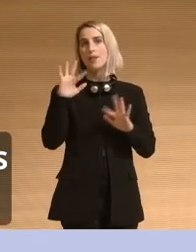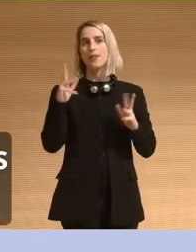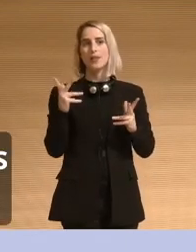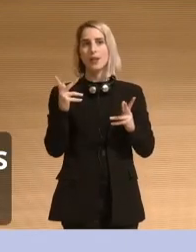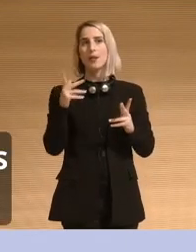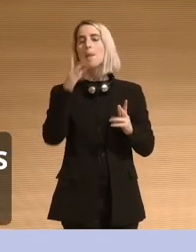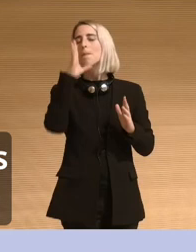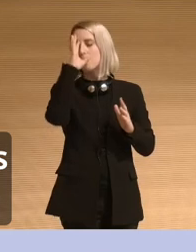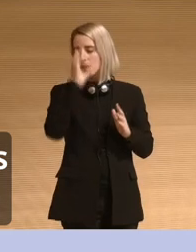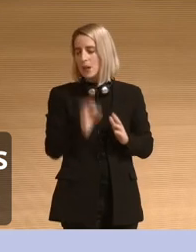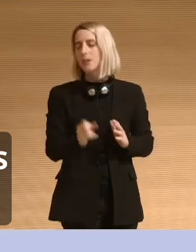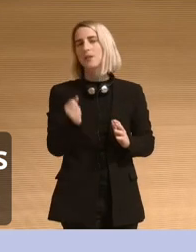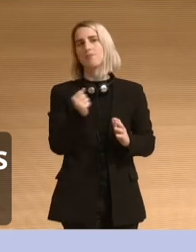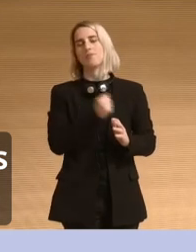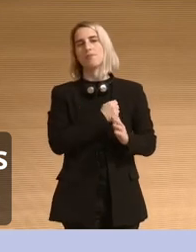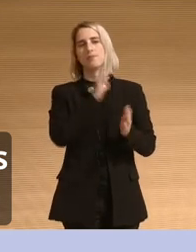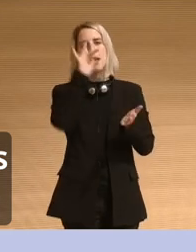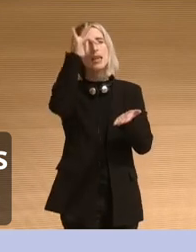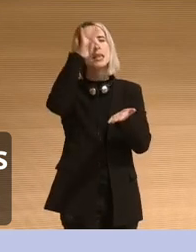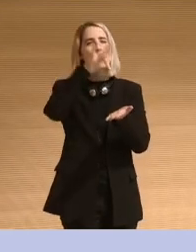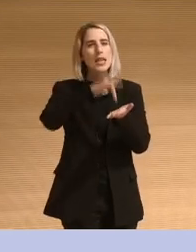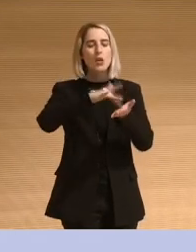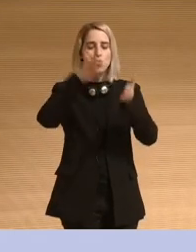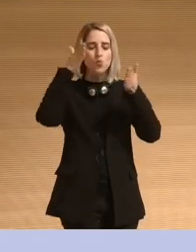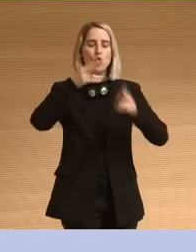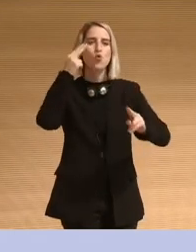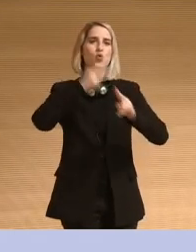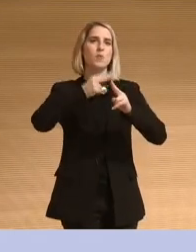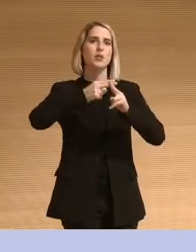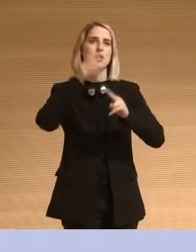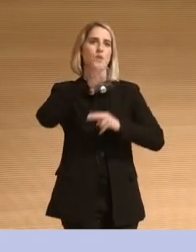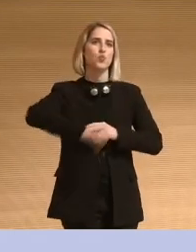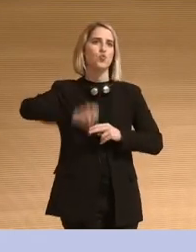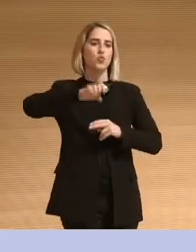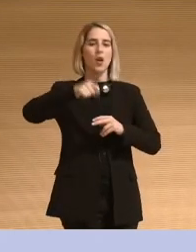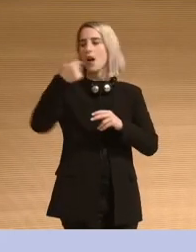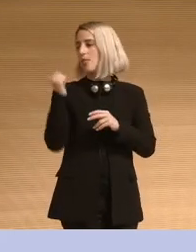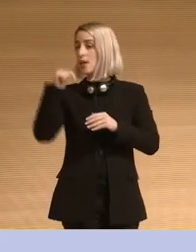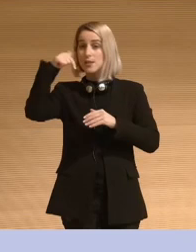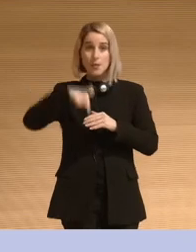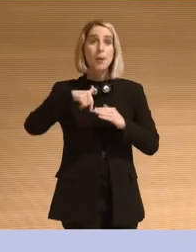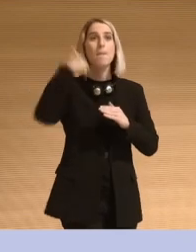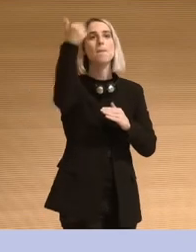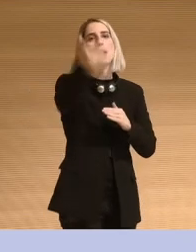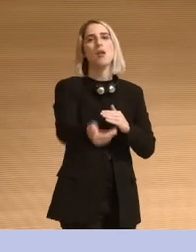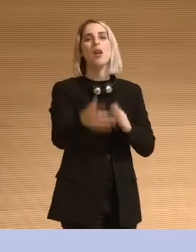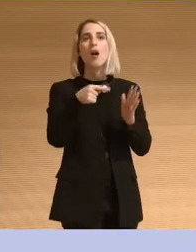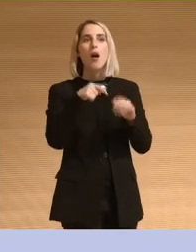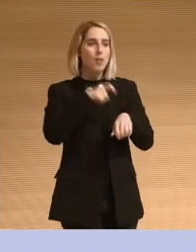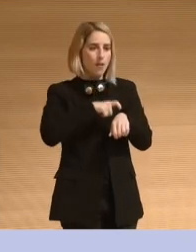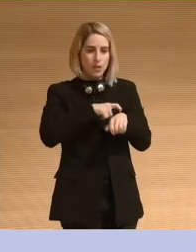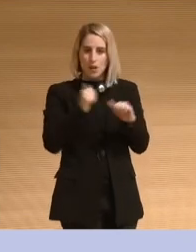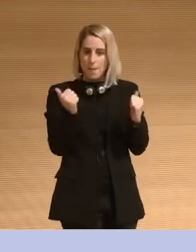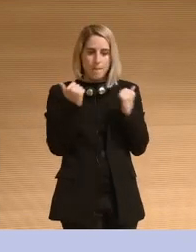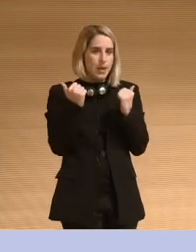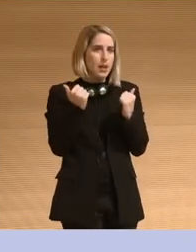στον πυρήνα της οντολογίας των μουσείων και τις σημασίες τους, χθες, σήμερα και στο μέλλον. Απλώς το τώρα είναι πολύ πιεστικό. Η